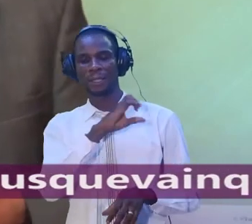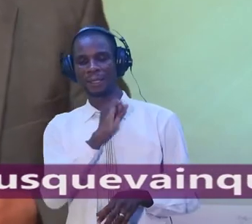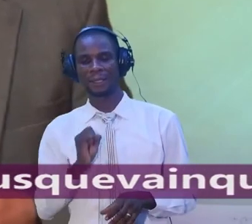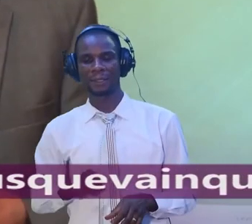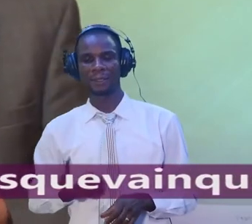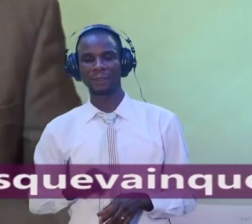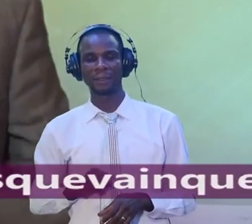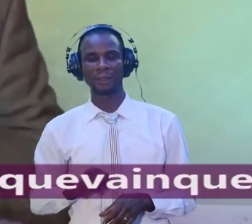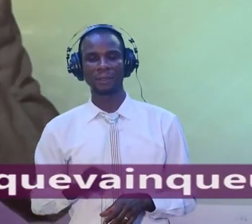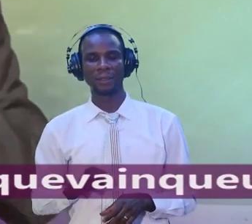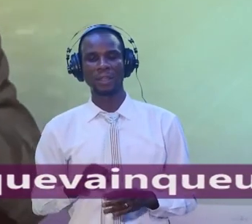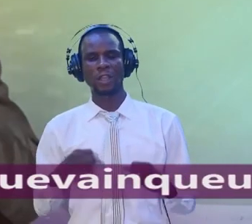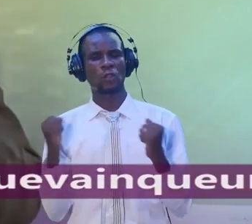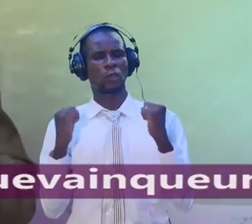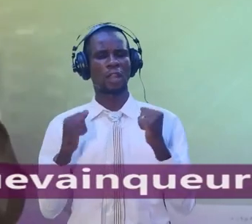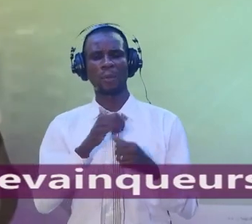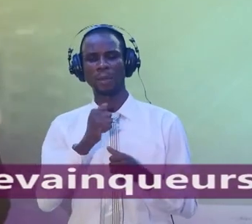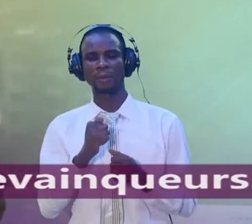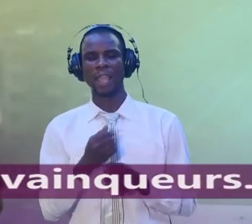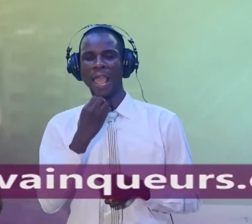yanapigwa mbele ya Kristo Yesu.